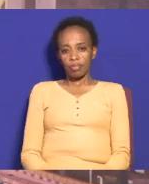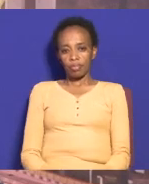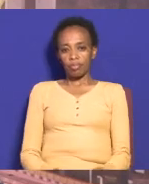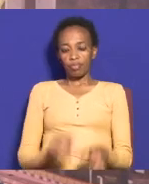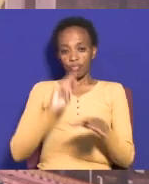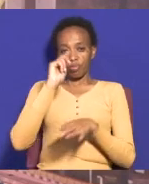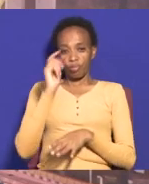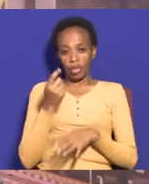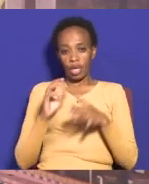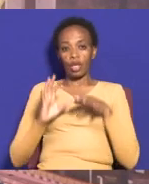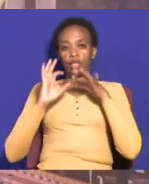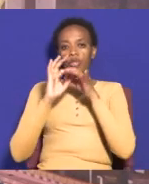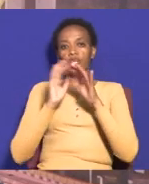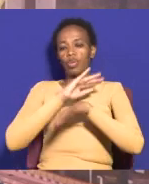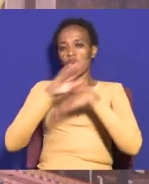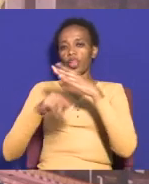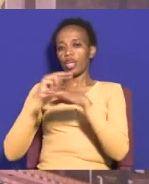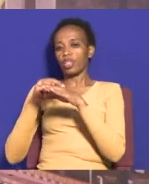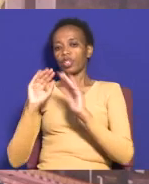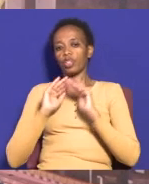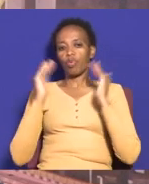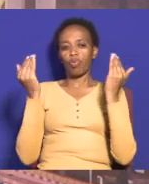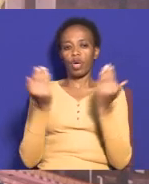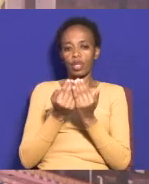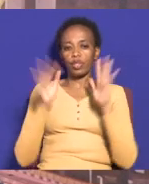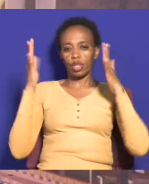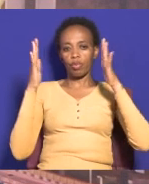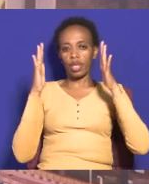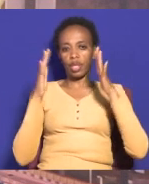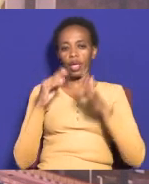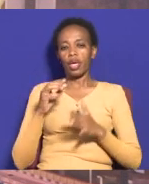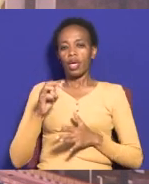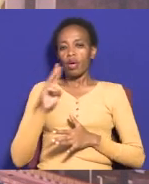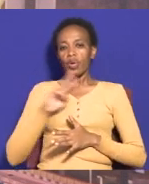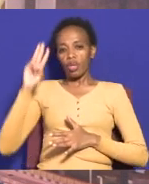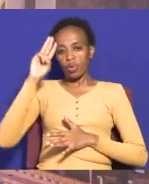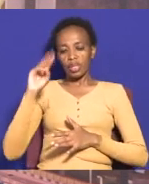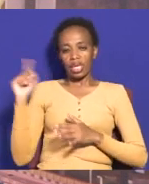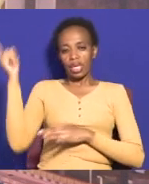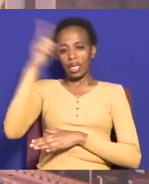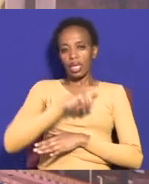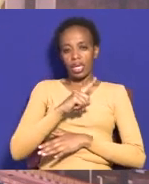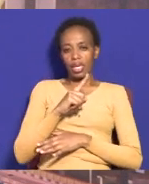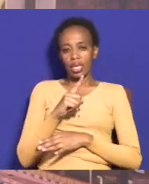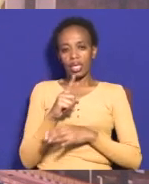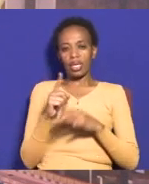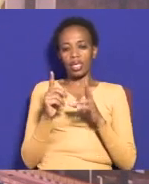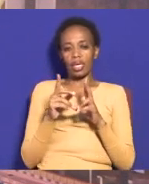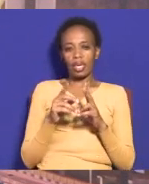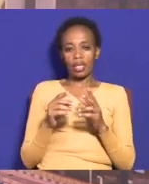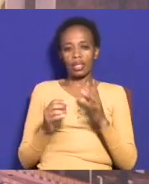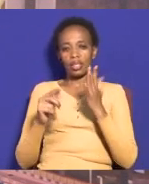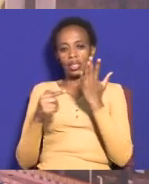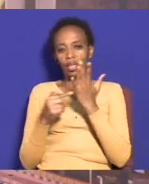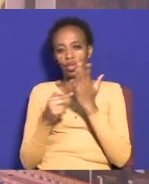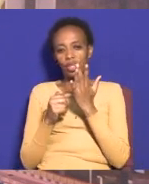Taifa la Kenya limeungana na mataifa mengine leo hii kuadhimisha siku ya wajane ulimwenguni chini ya kauli mbiu uvumbuzi na